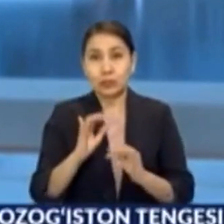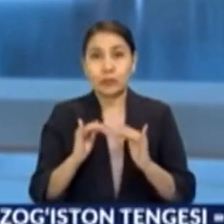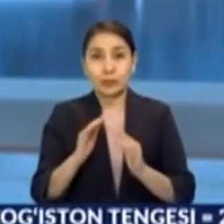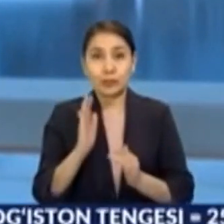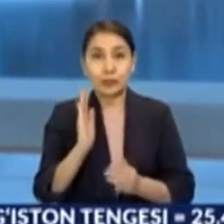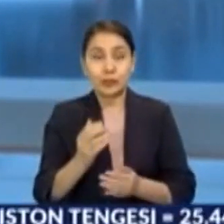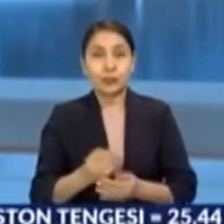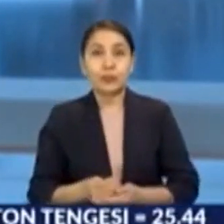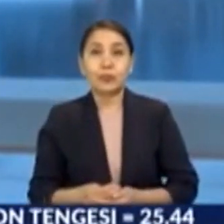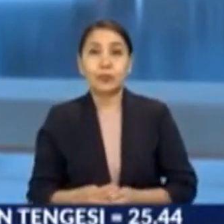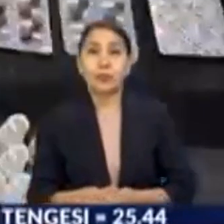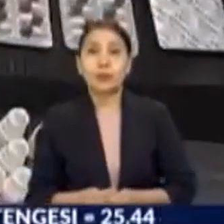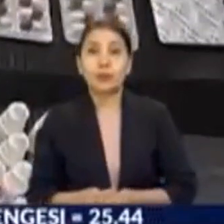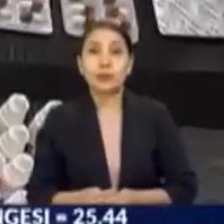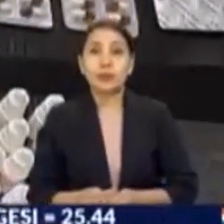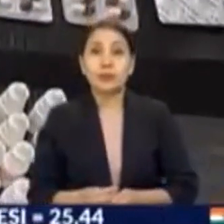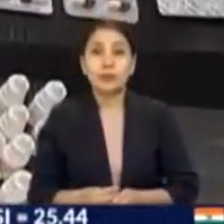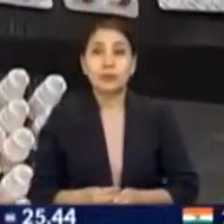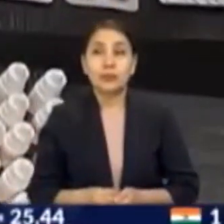jarayondan tayyorlangan.